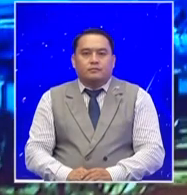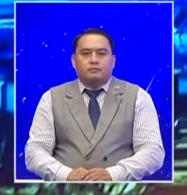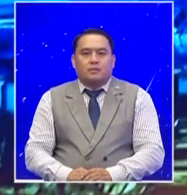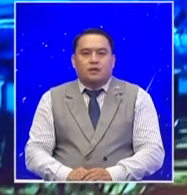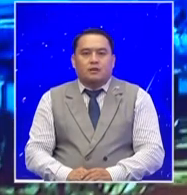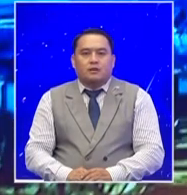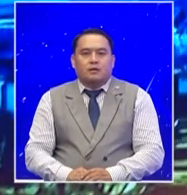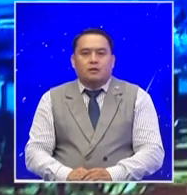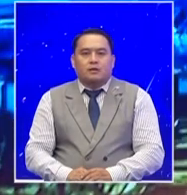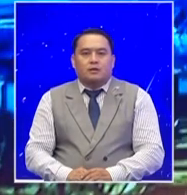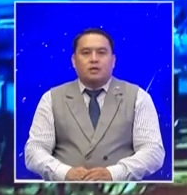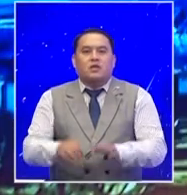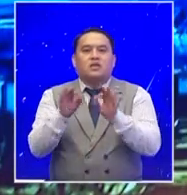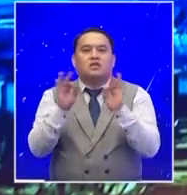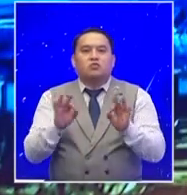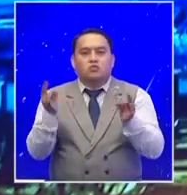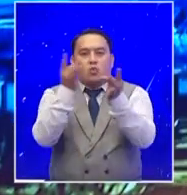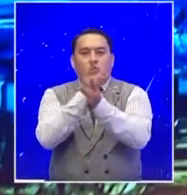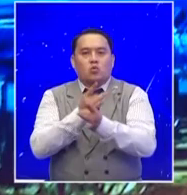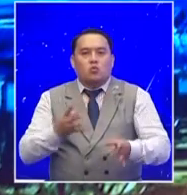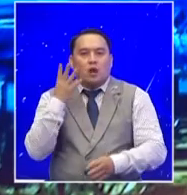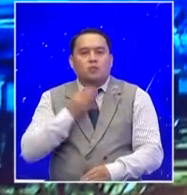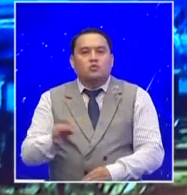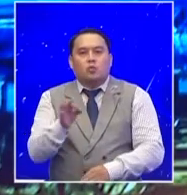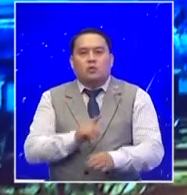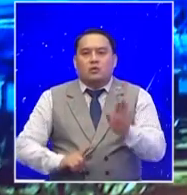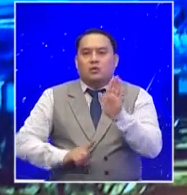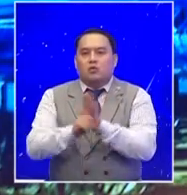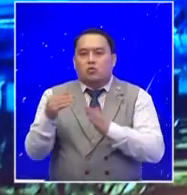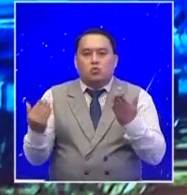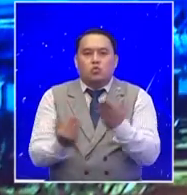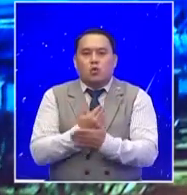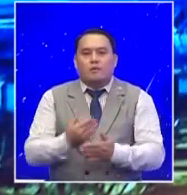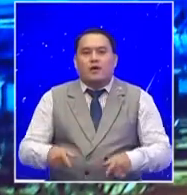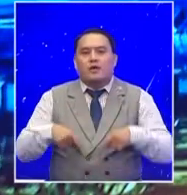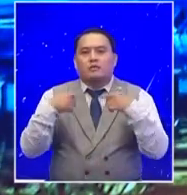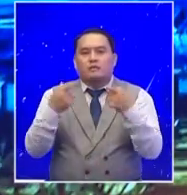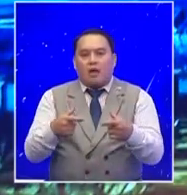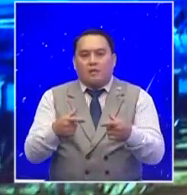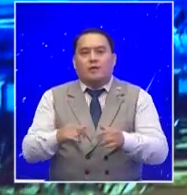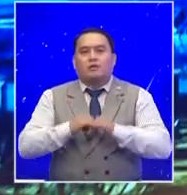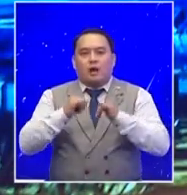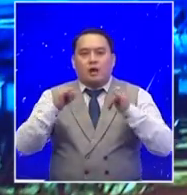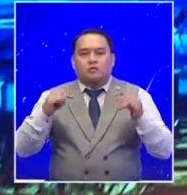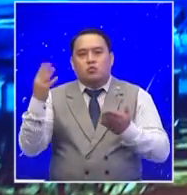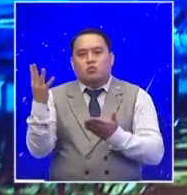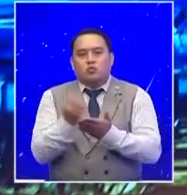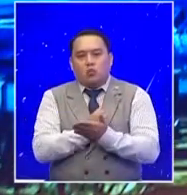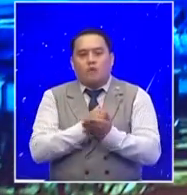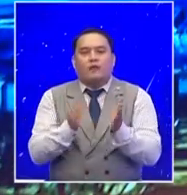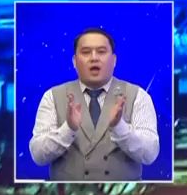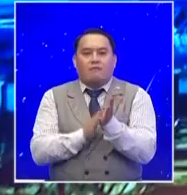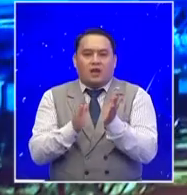Для представителей сфер искусства и культуры Алматинской области наступил новый сезон. А это следующая ступень к развитию, успехам,